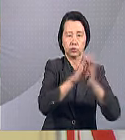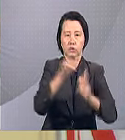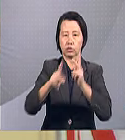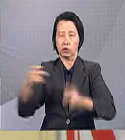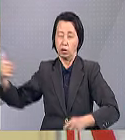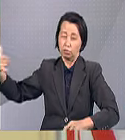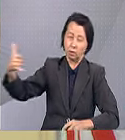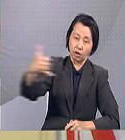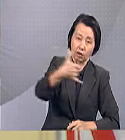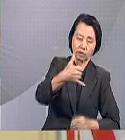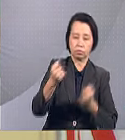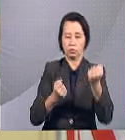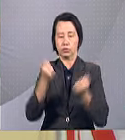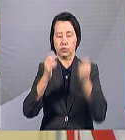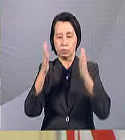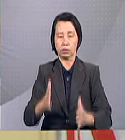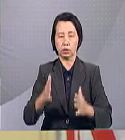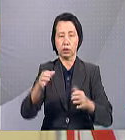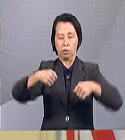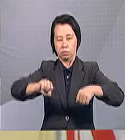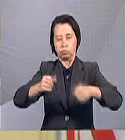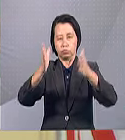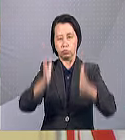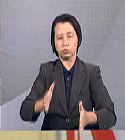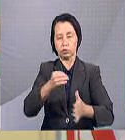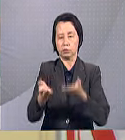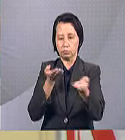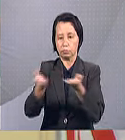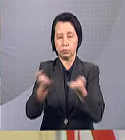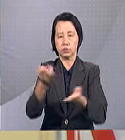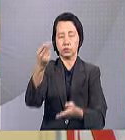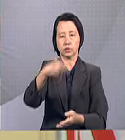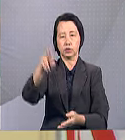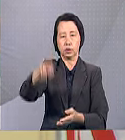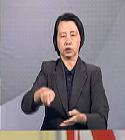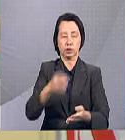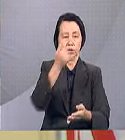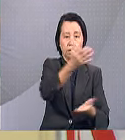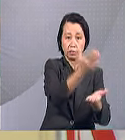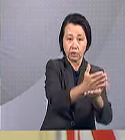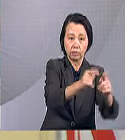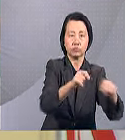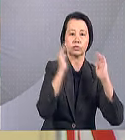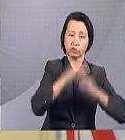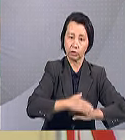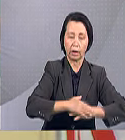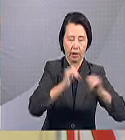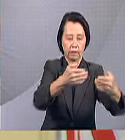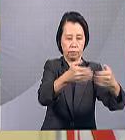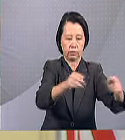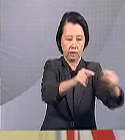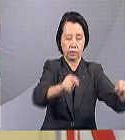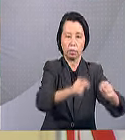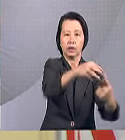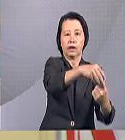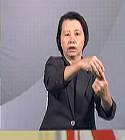musafir, pemandu, rider dan juga perkhidmatan e-hailing. Selain itu, antara hal yang